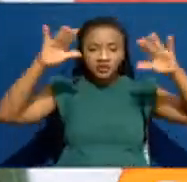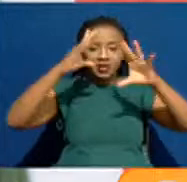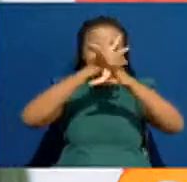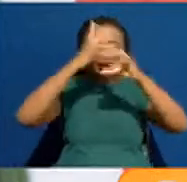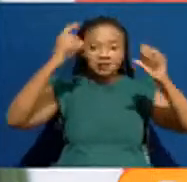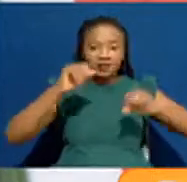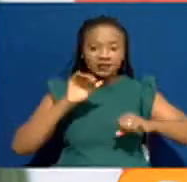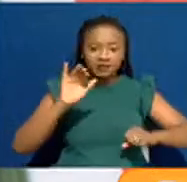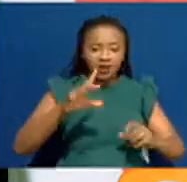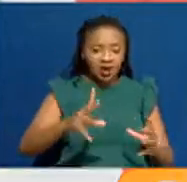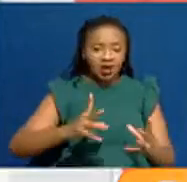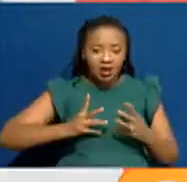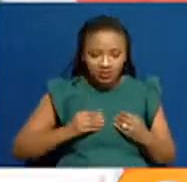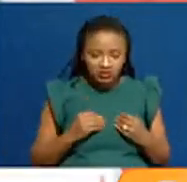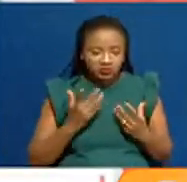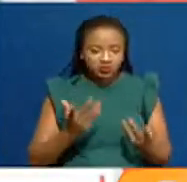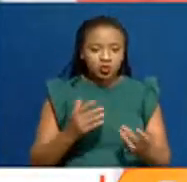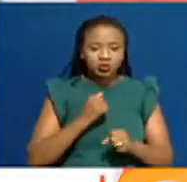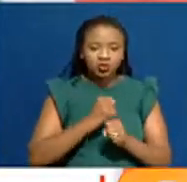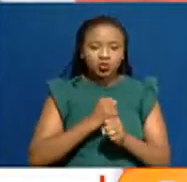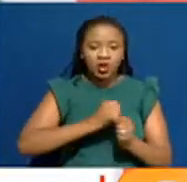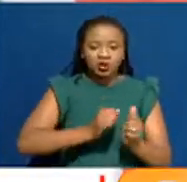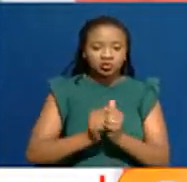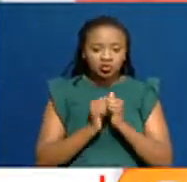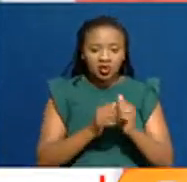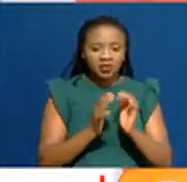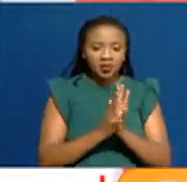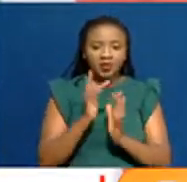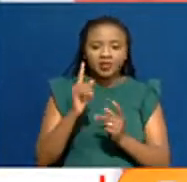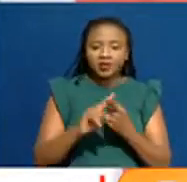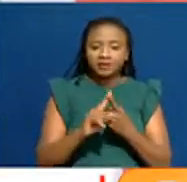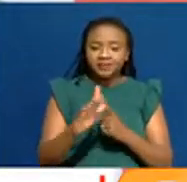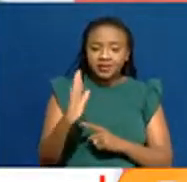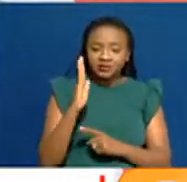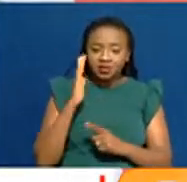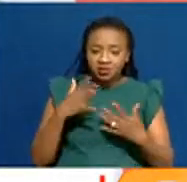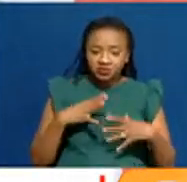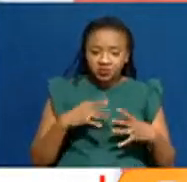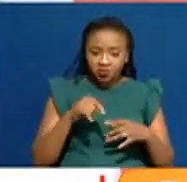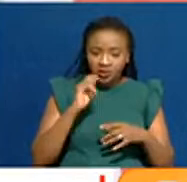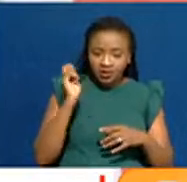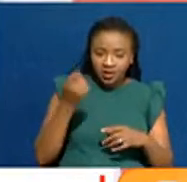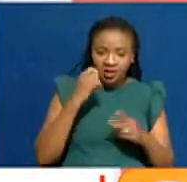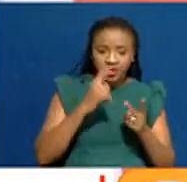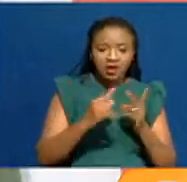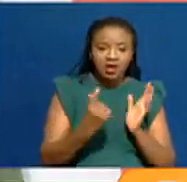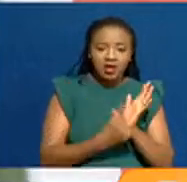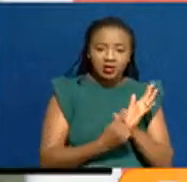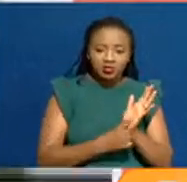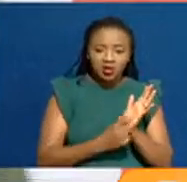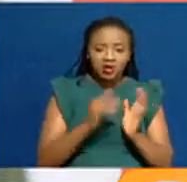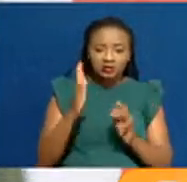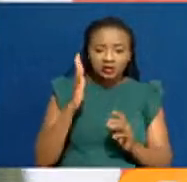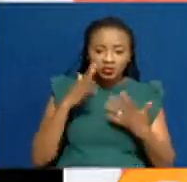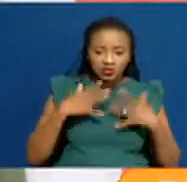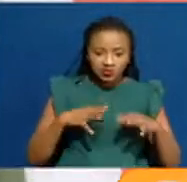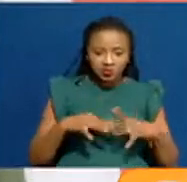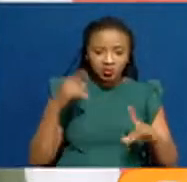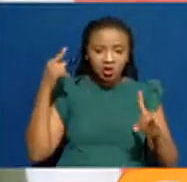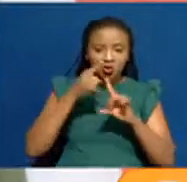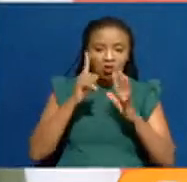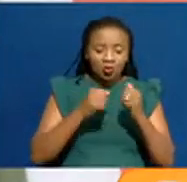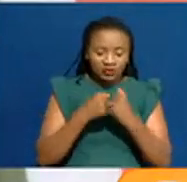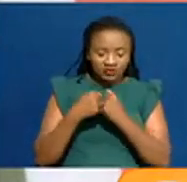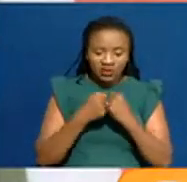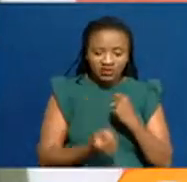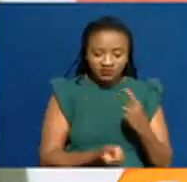kwamba tutashirikisha walinda wa usalama wa Kenya na walinda wa usalama wa Uganda, ndio tuondoe ile changamoto